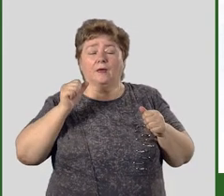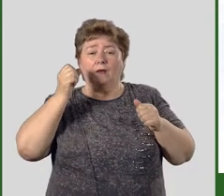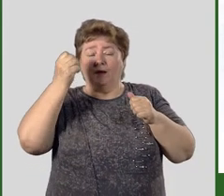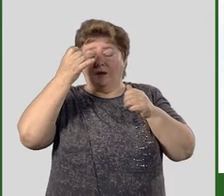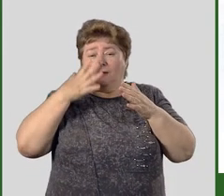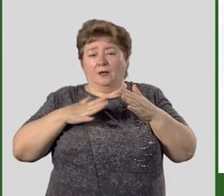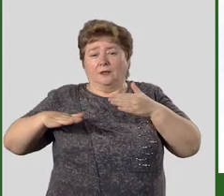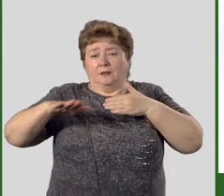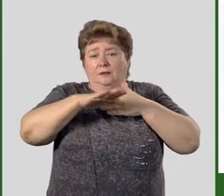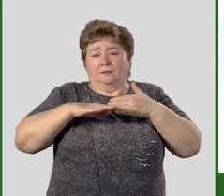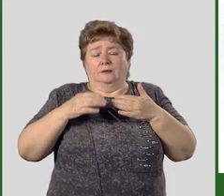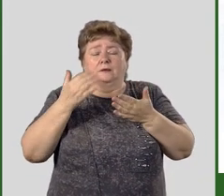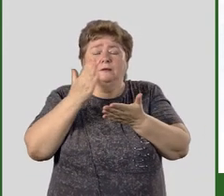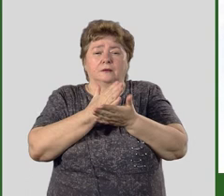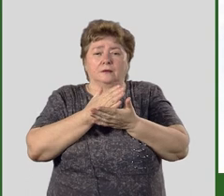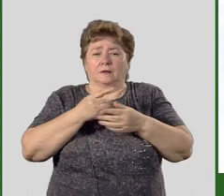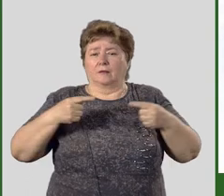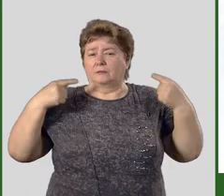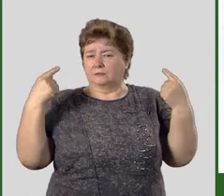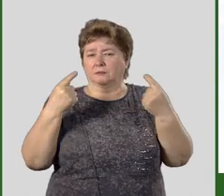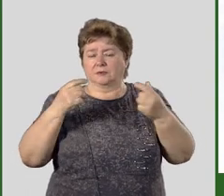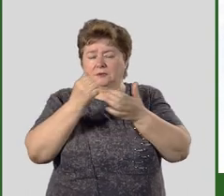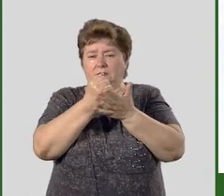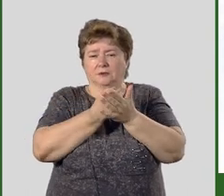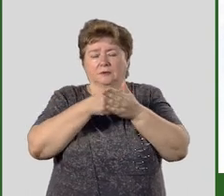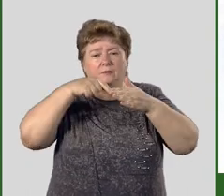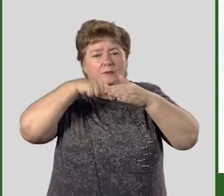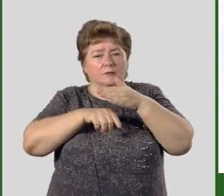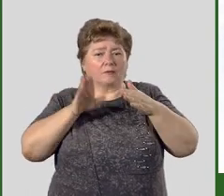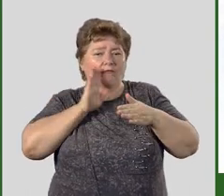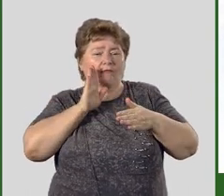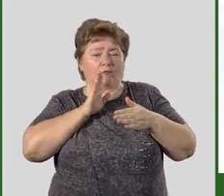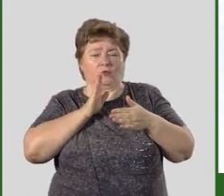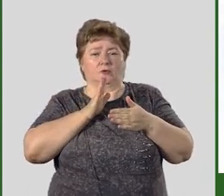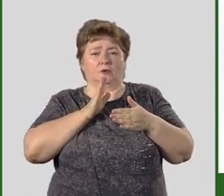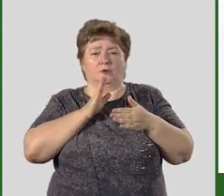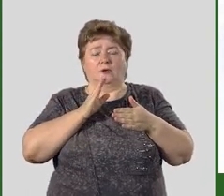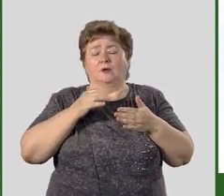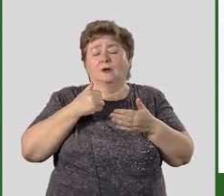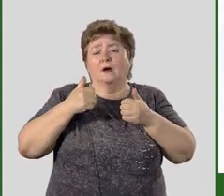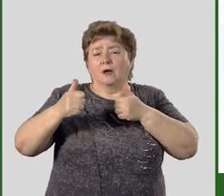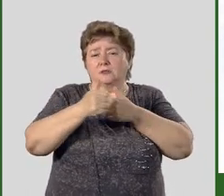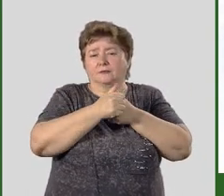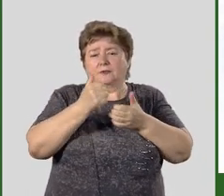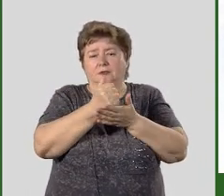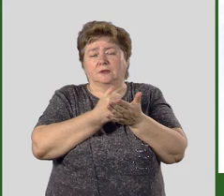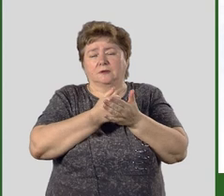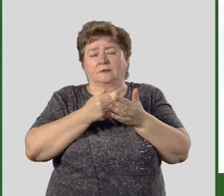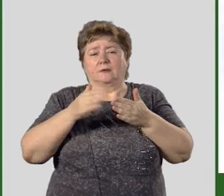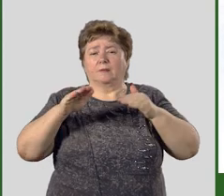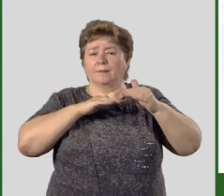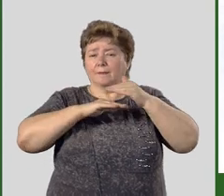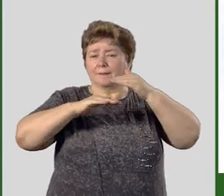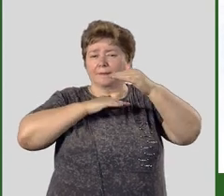Африканский континент обладает огромными запасами подземных вод. Основные запасы